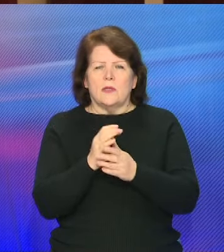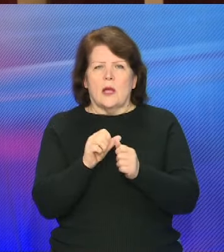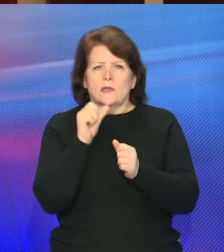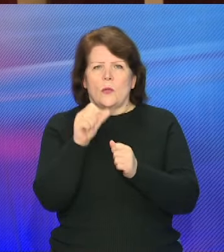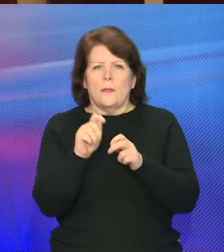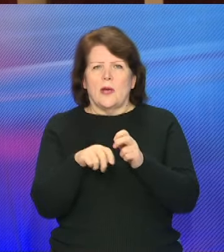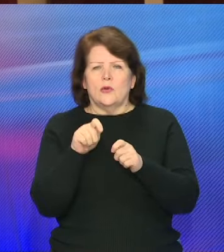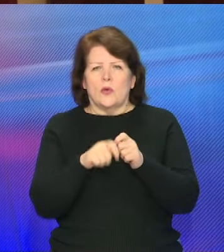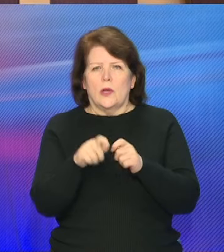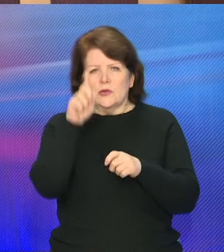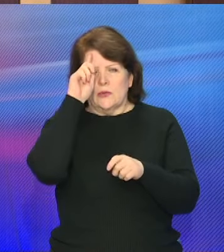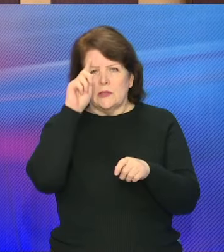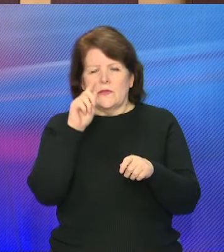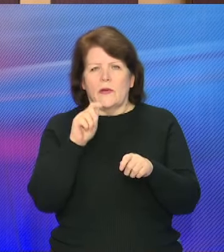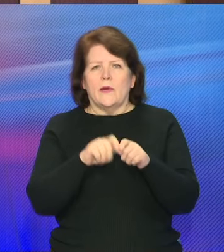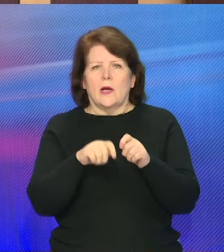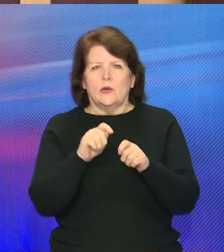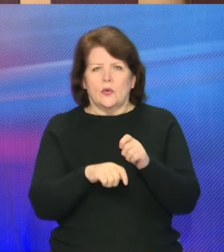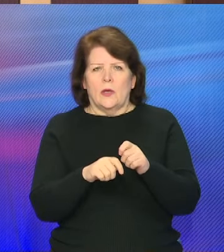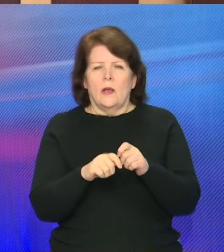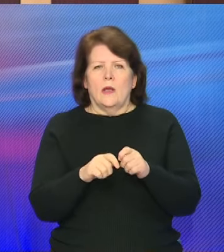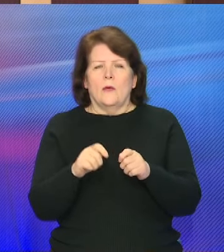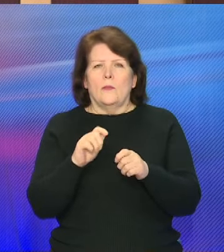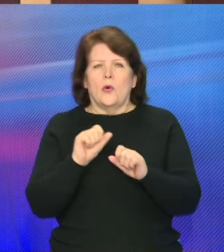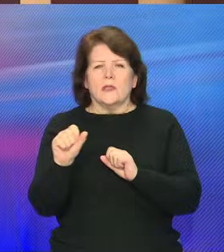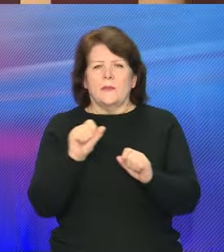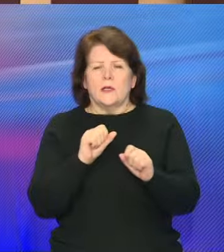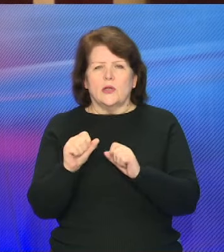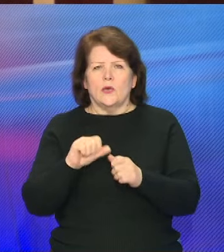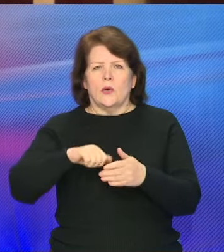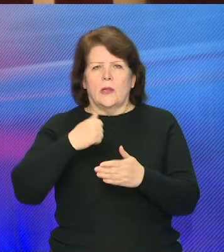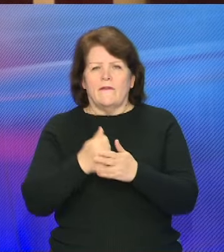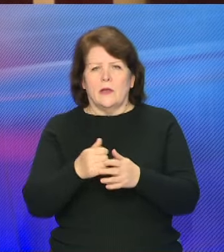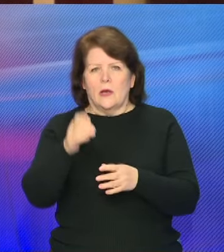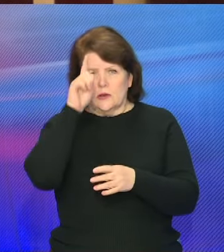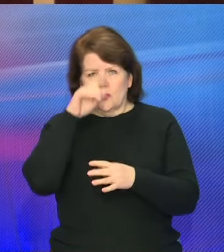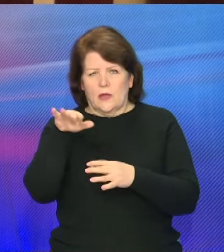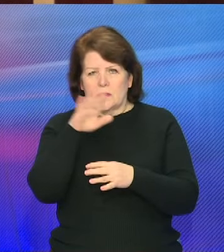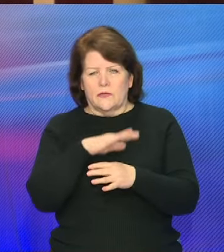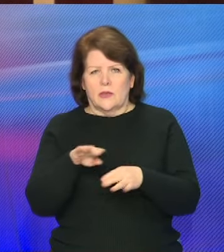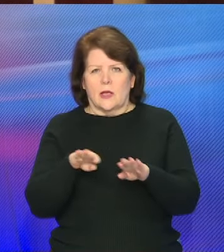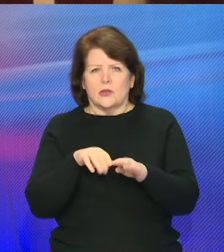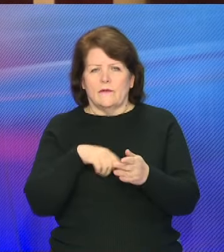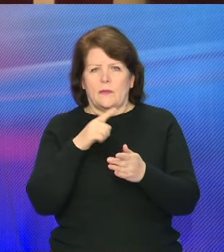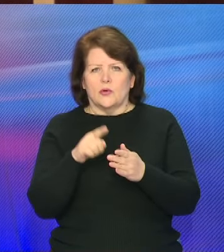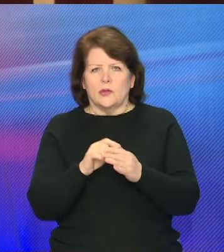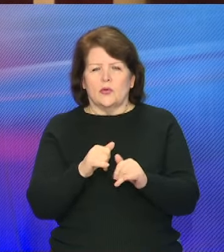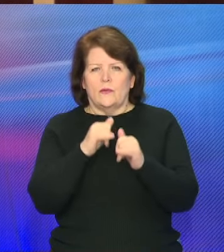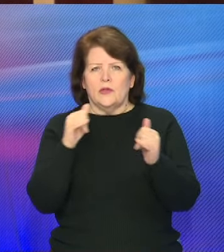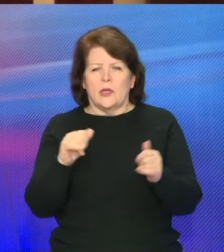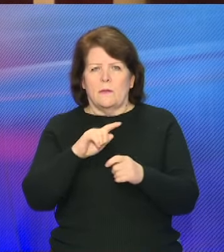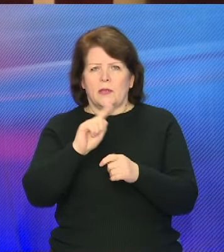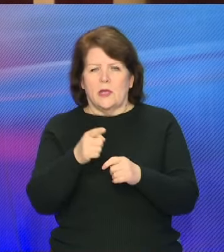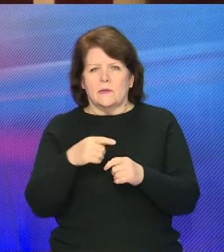госконтроля ввиду особого распоряжения глав государства. Также вопросы, связанные с увеличением количества претензий со стороны граждан